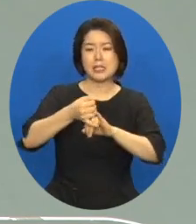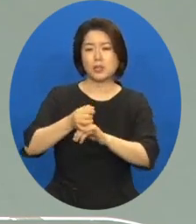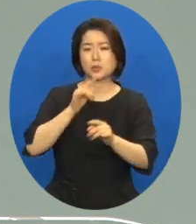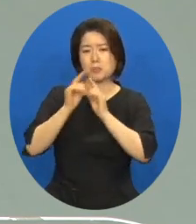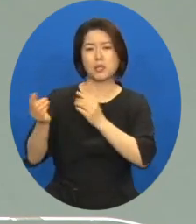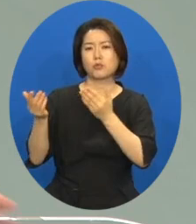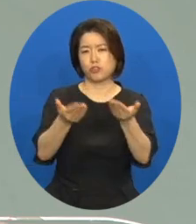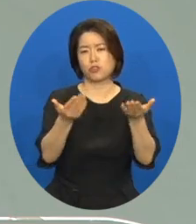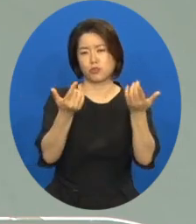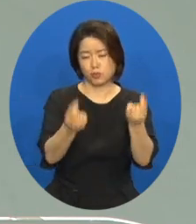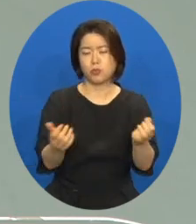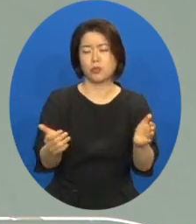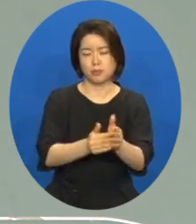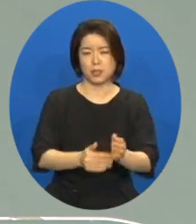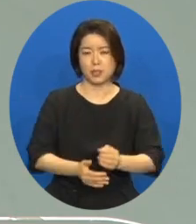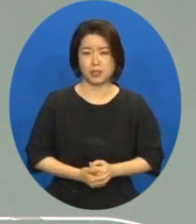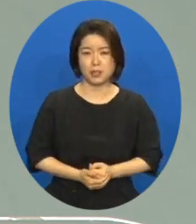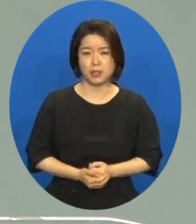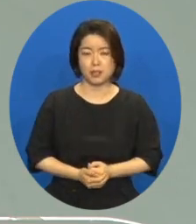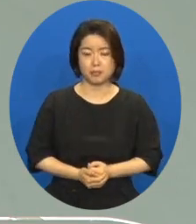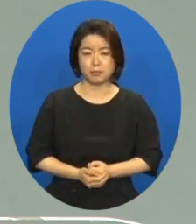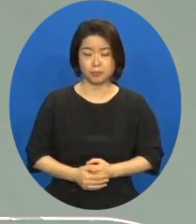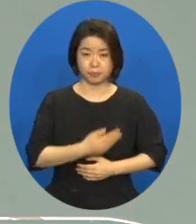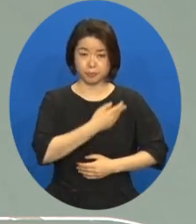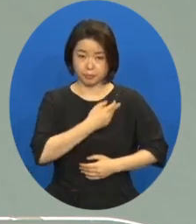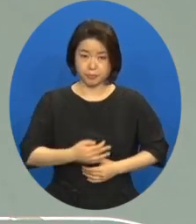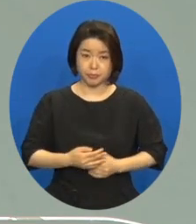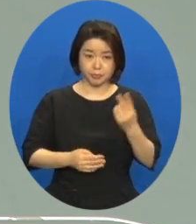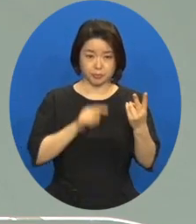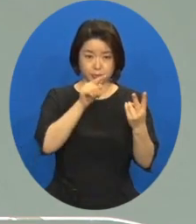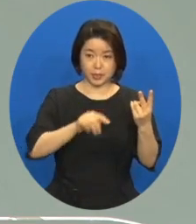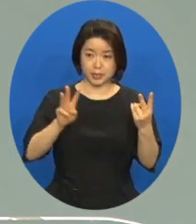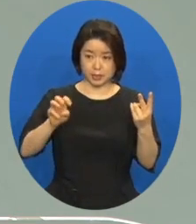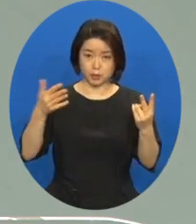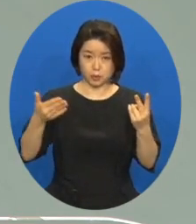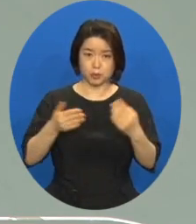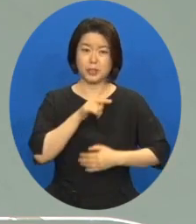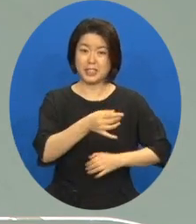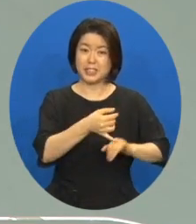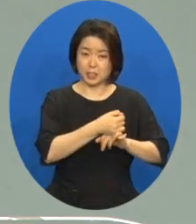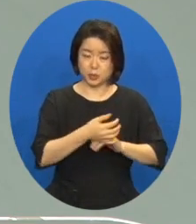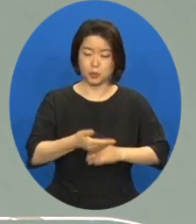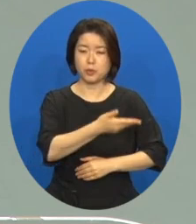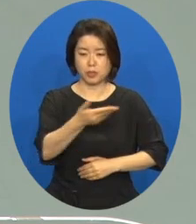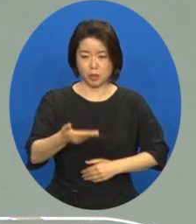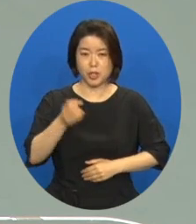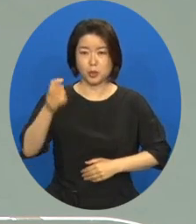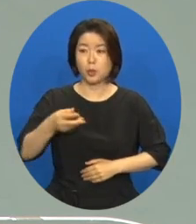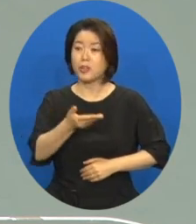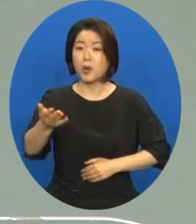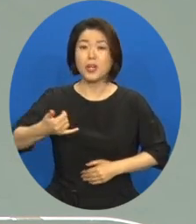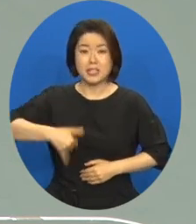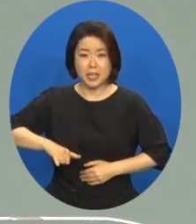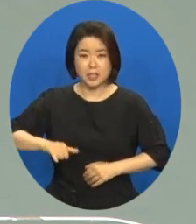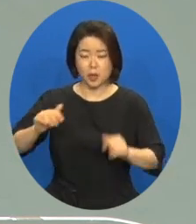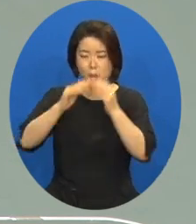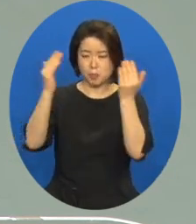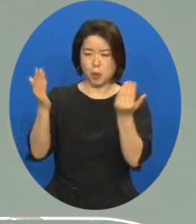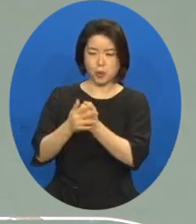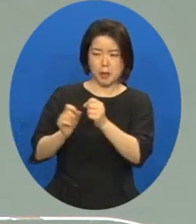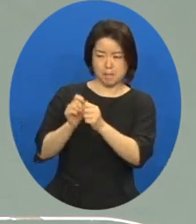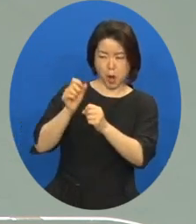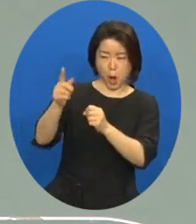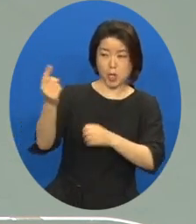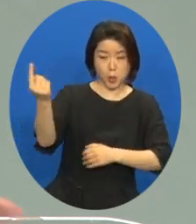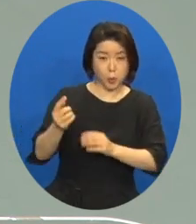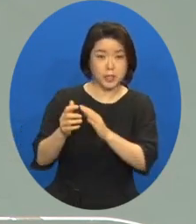거예요. 사도행전 2장 39절에 이 약속은 너희와 너희 자녀와 모든 먼데